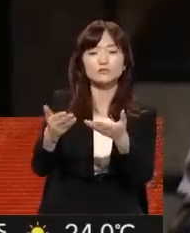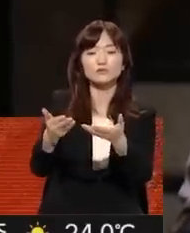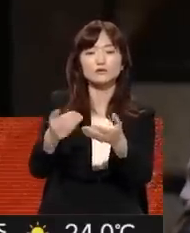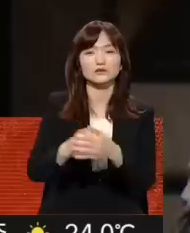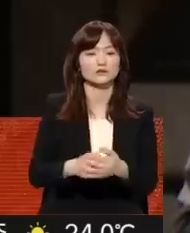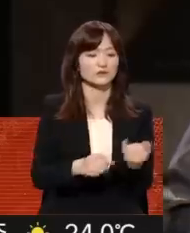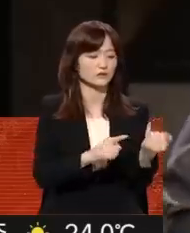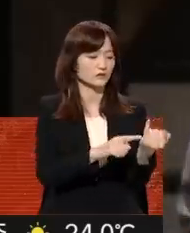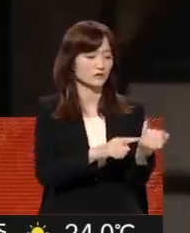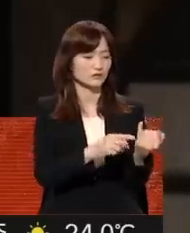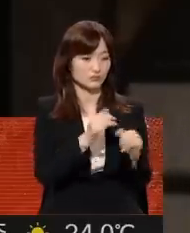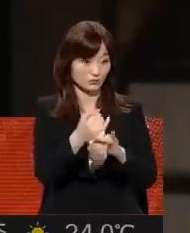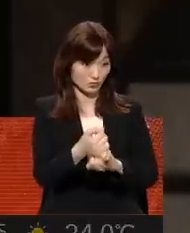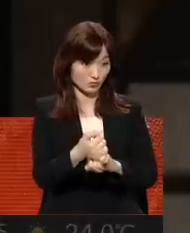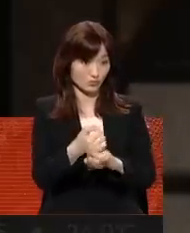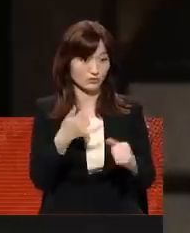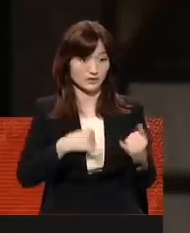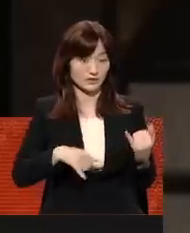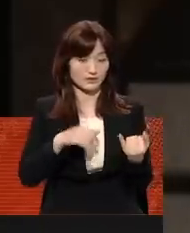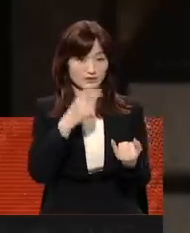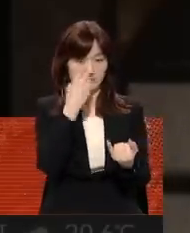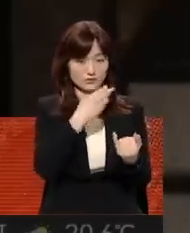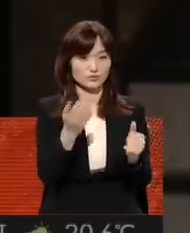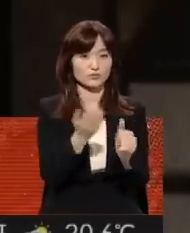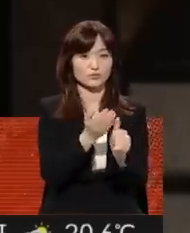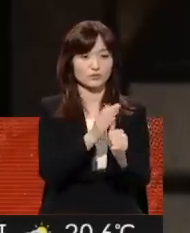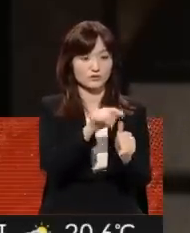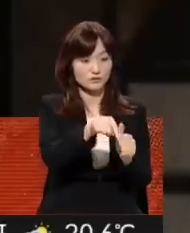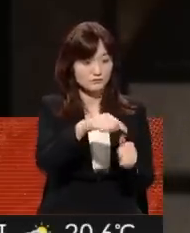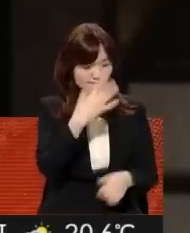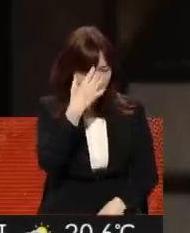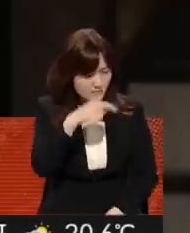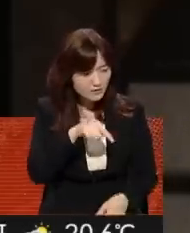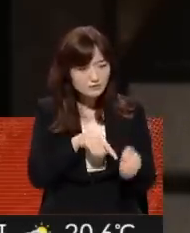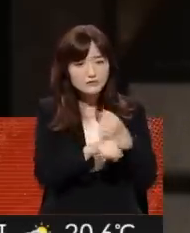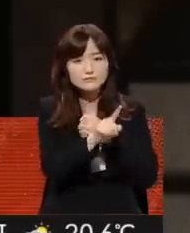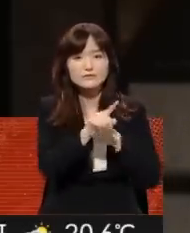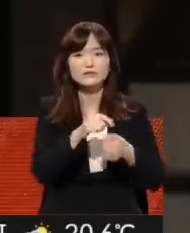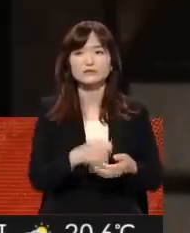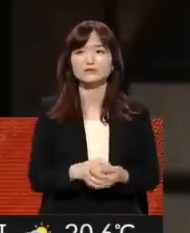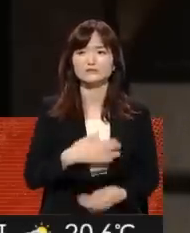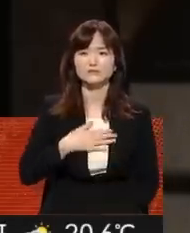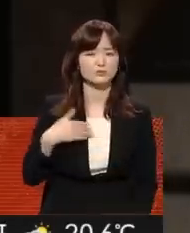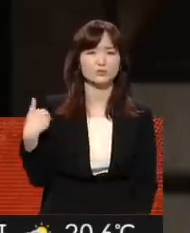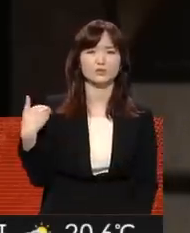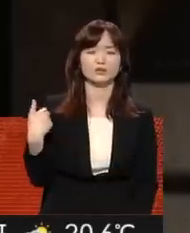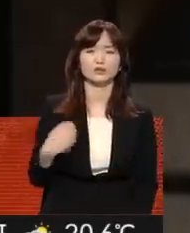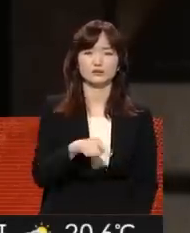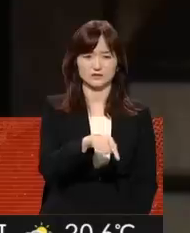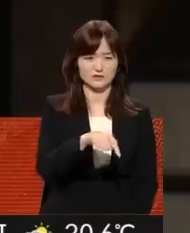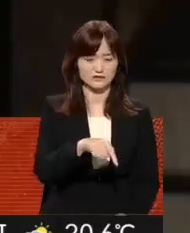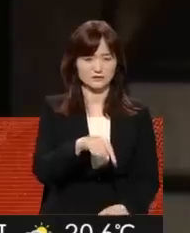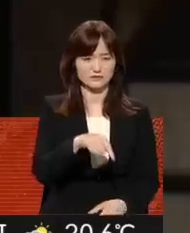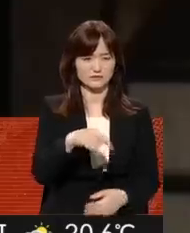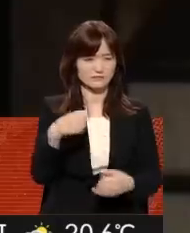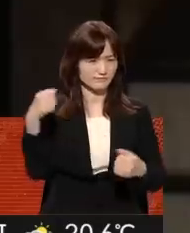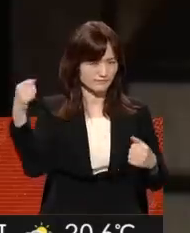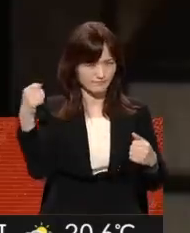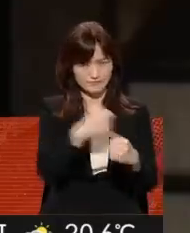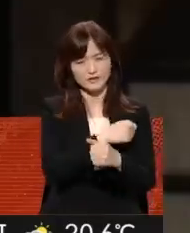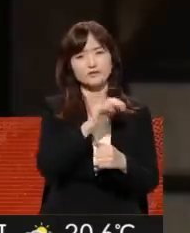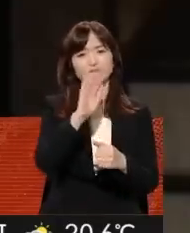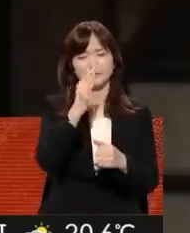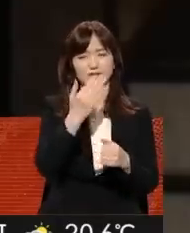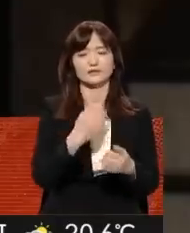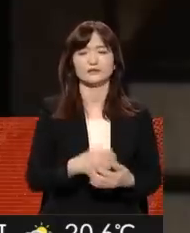네가 키워야 되는 사람이야. 너는 그거를 키워야 되는데 왜 그거 갖고 네가 우울증에 걸리니? 도대체 난 알 수가 없어. 그러니까 넌 맞아야 해. 라는